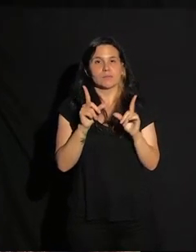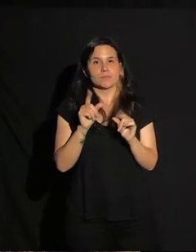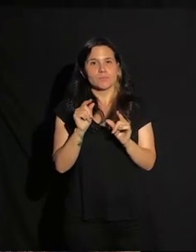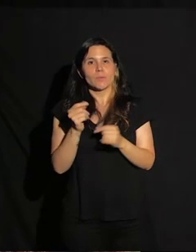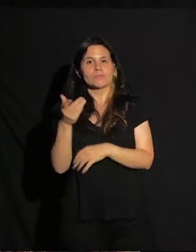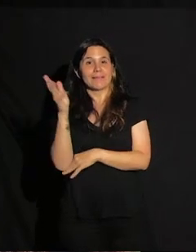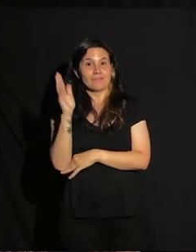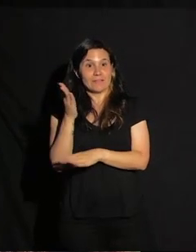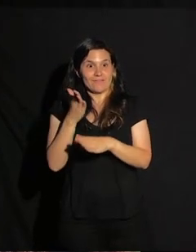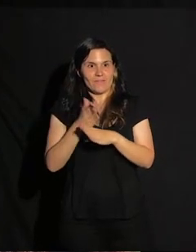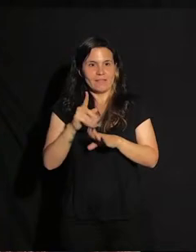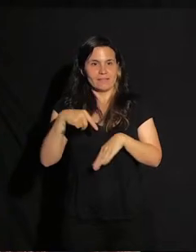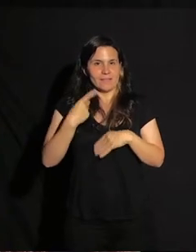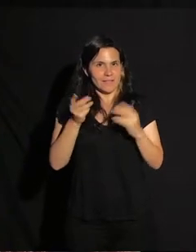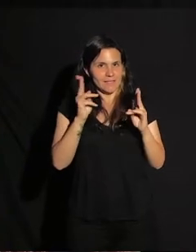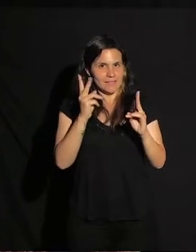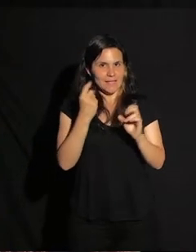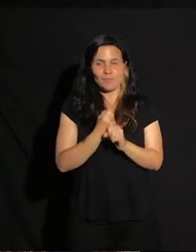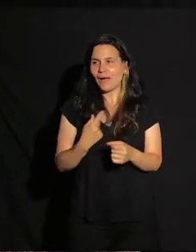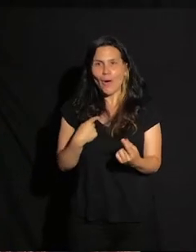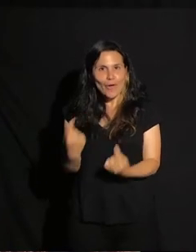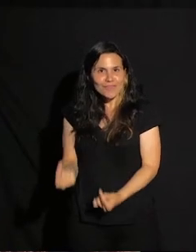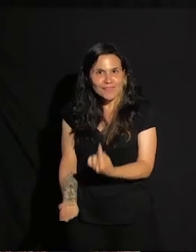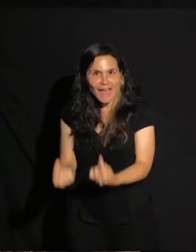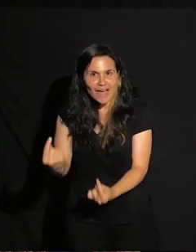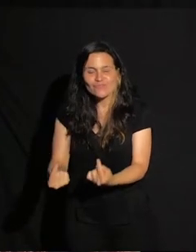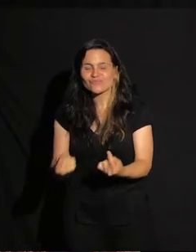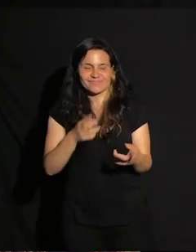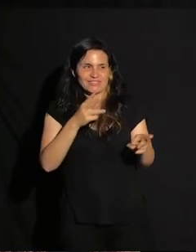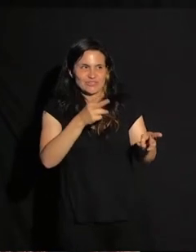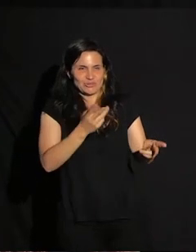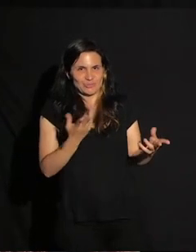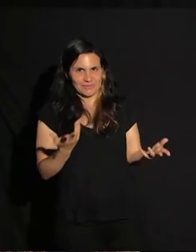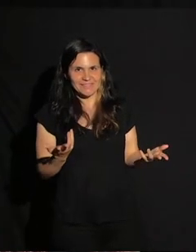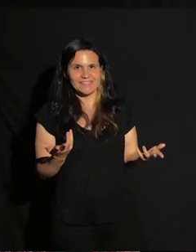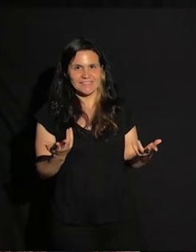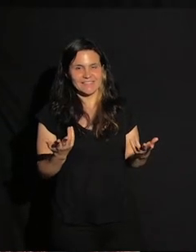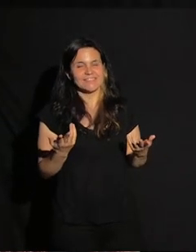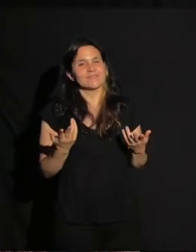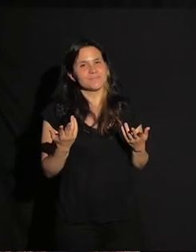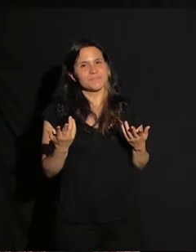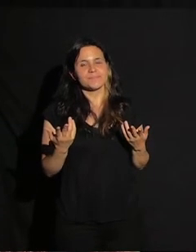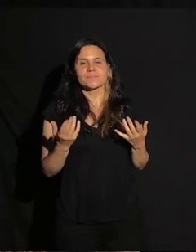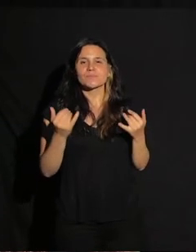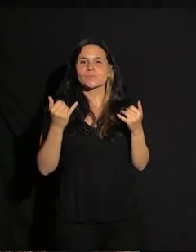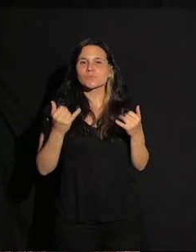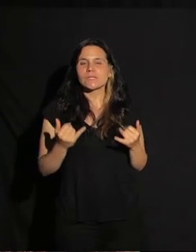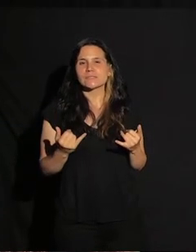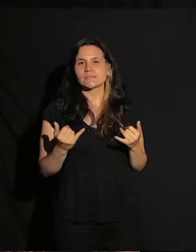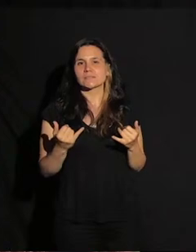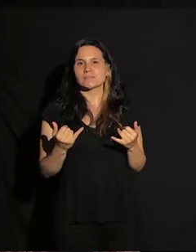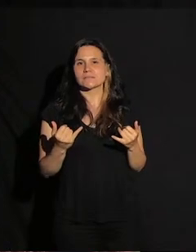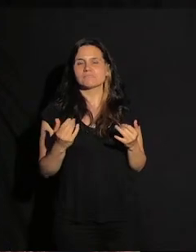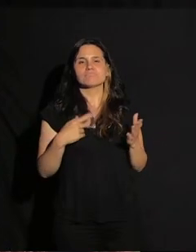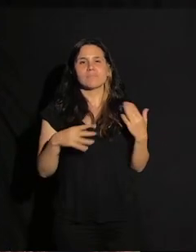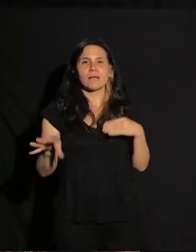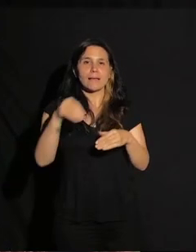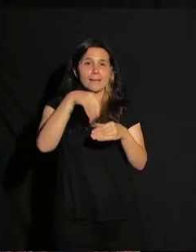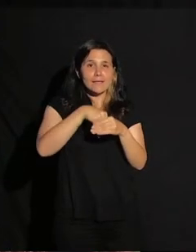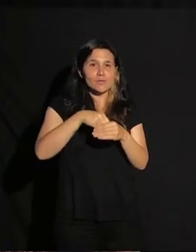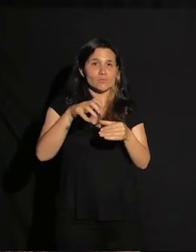Nachwuchs. Genau. Und genau, mittlerweile ist es ja vor allem im inklusiven